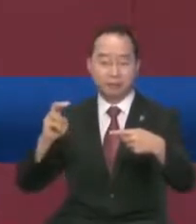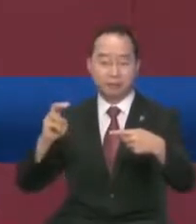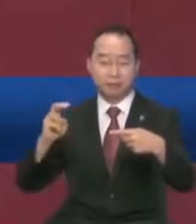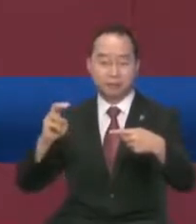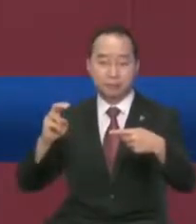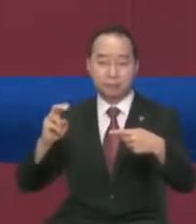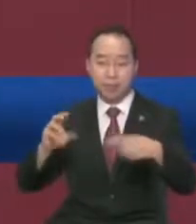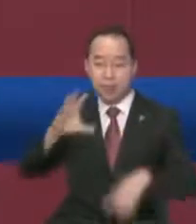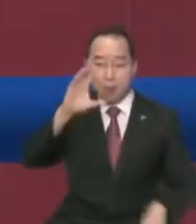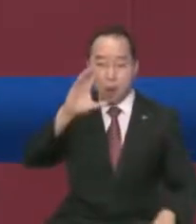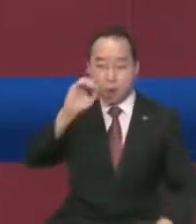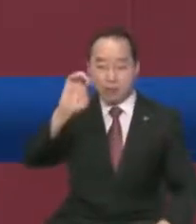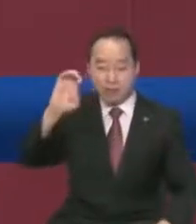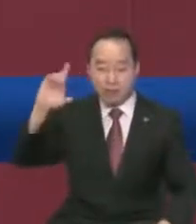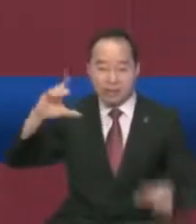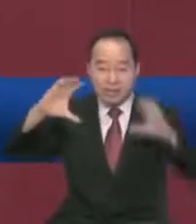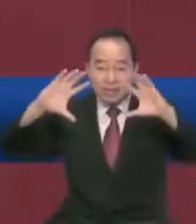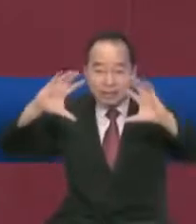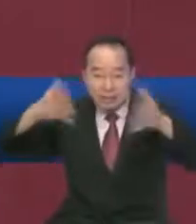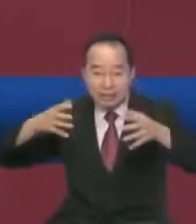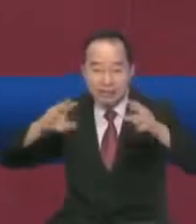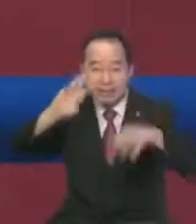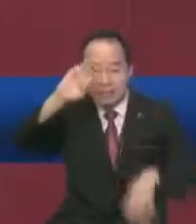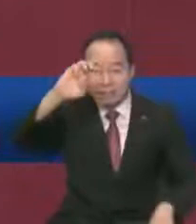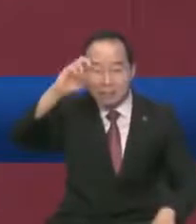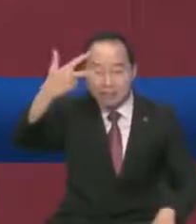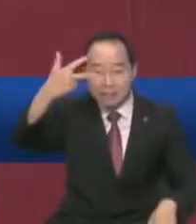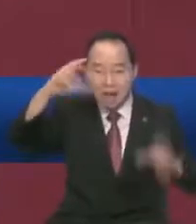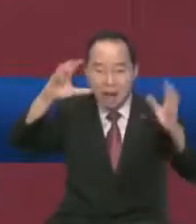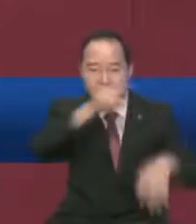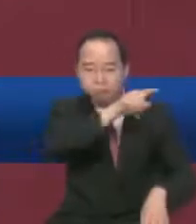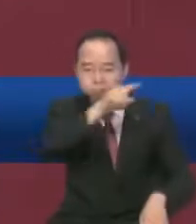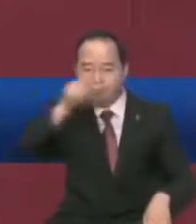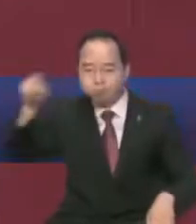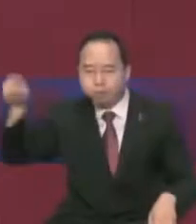OECD 37개국 가운데 가장 좋은 전망이었습니다.